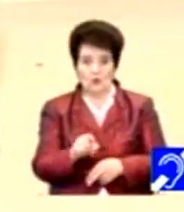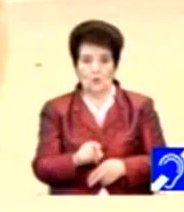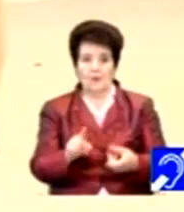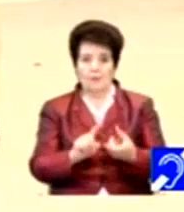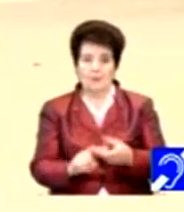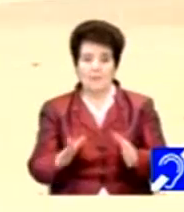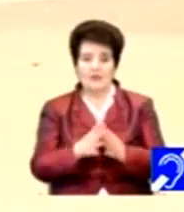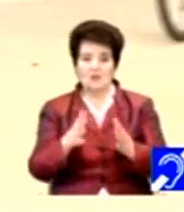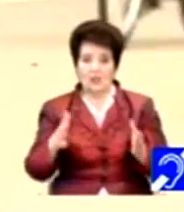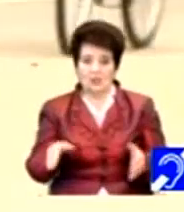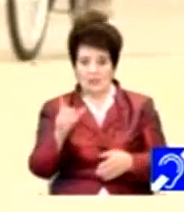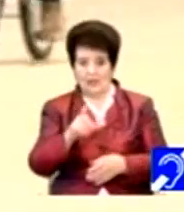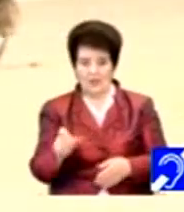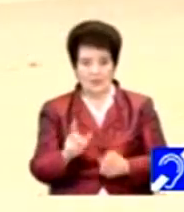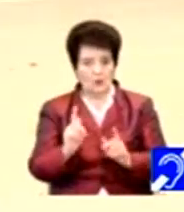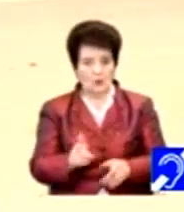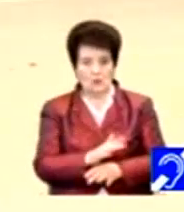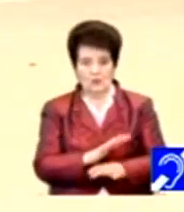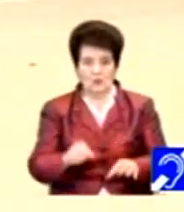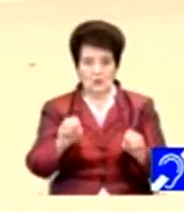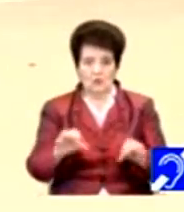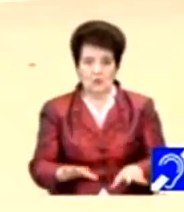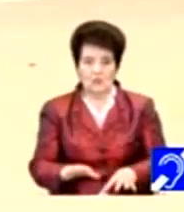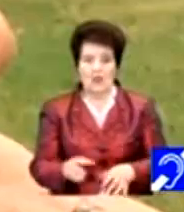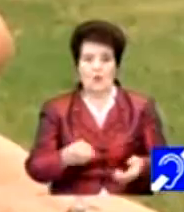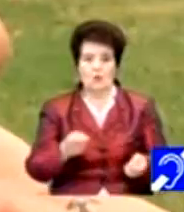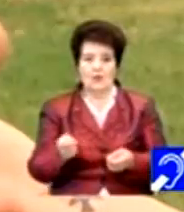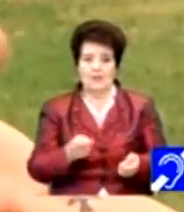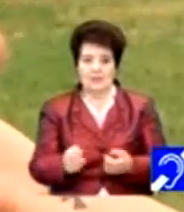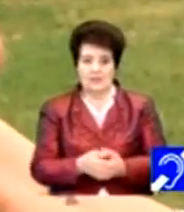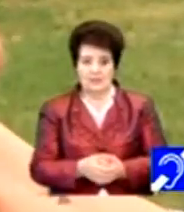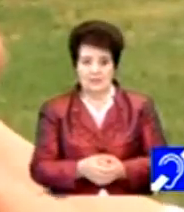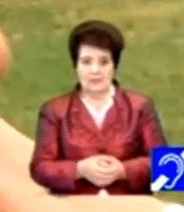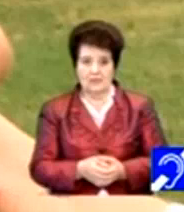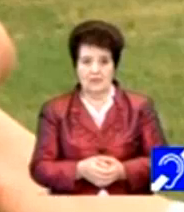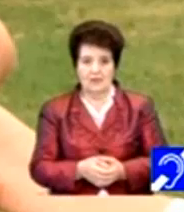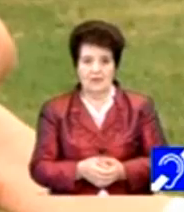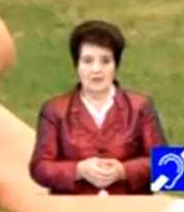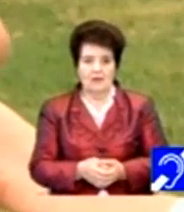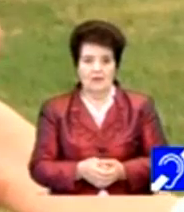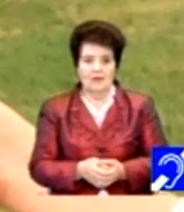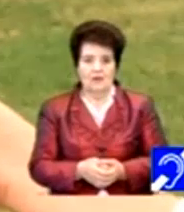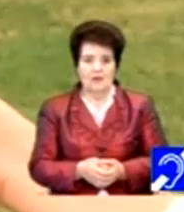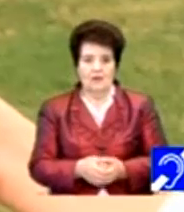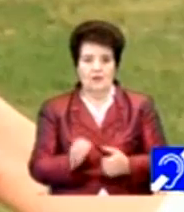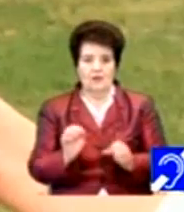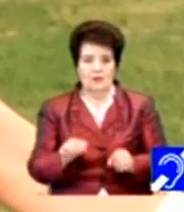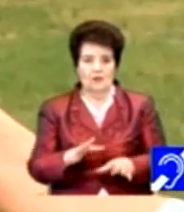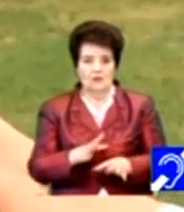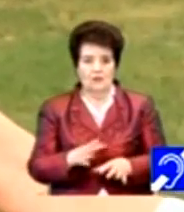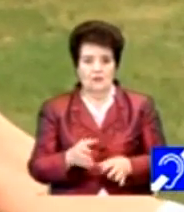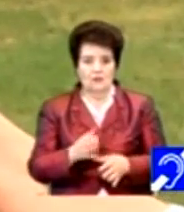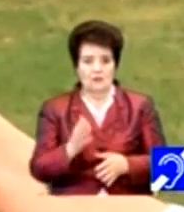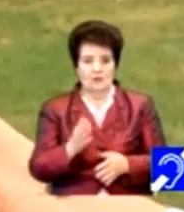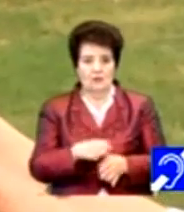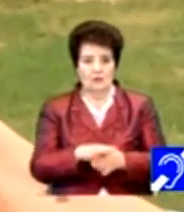pandemiei, majoritatea basarabenilor nu sunt de acord cu deciziile autorităților. De închis totul. 14 de zile de închis